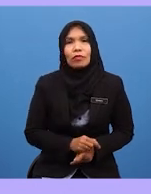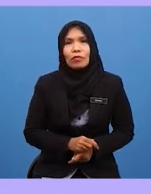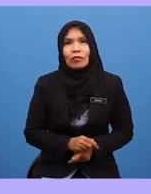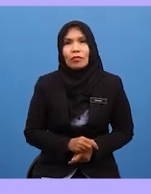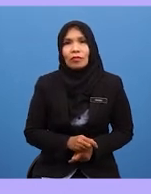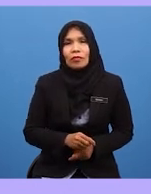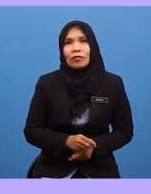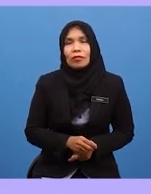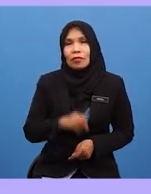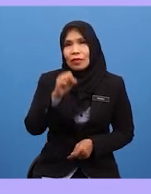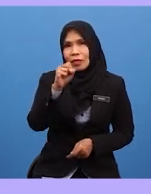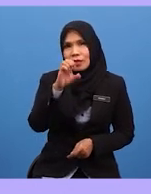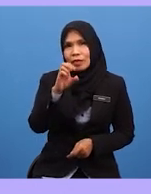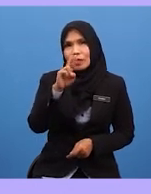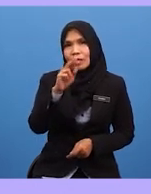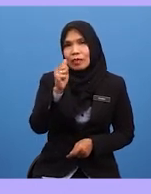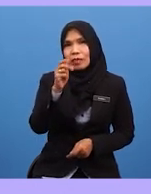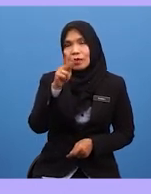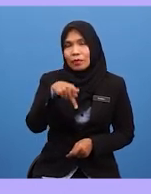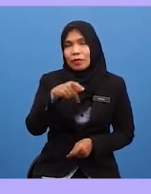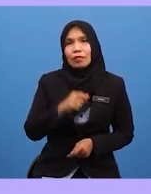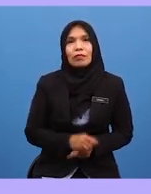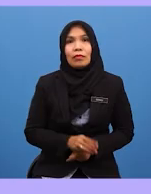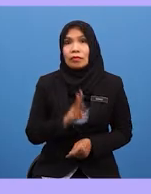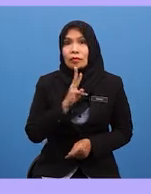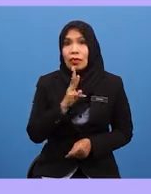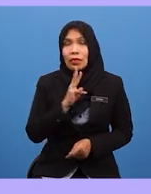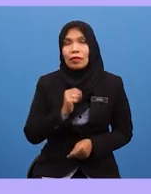dari tanah ke dalam akar.